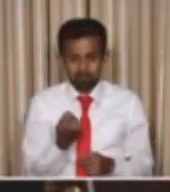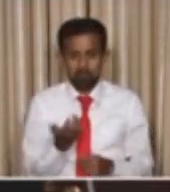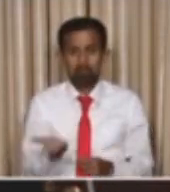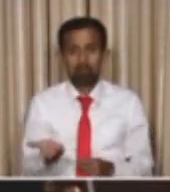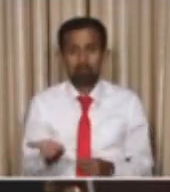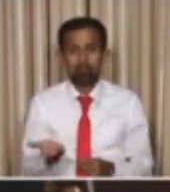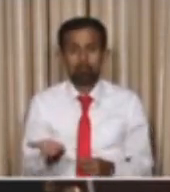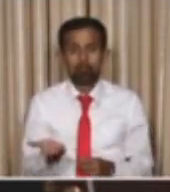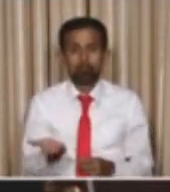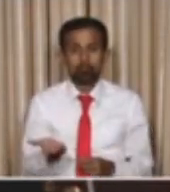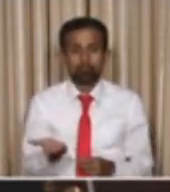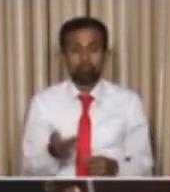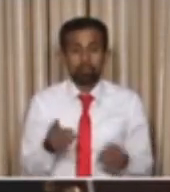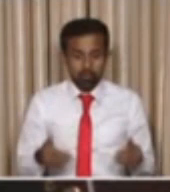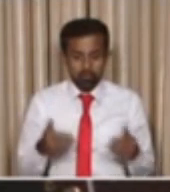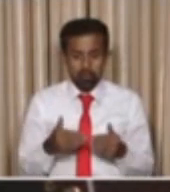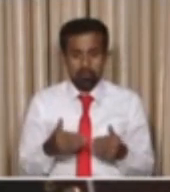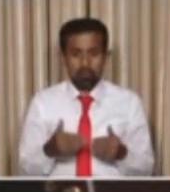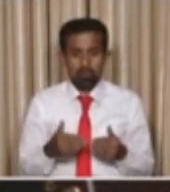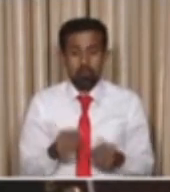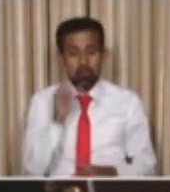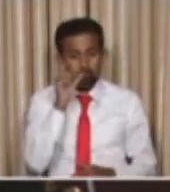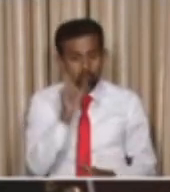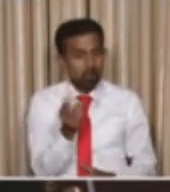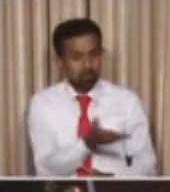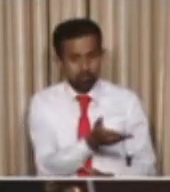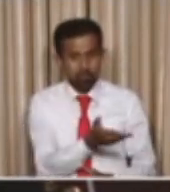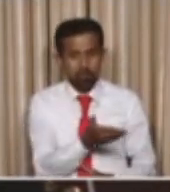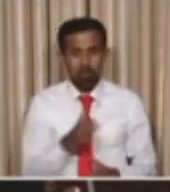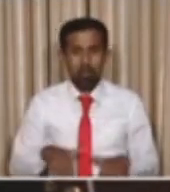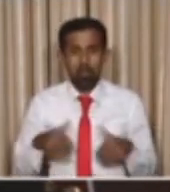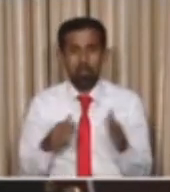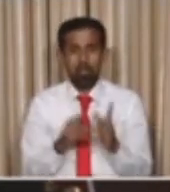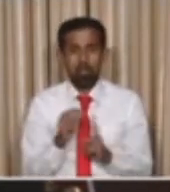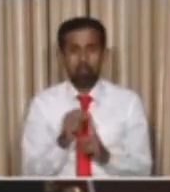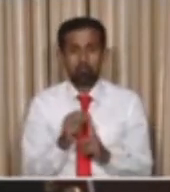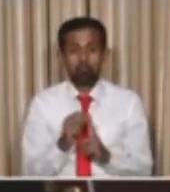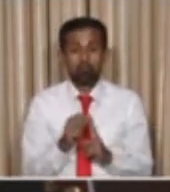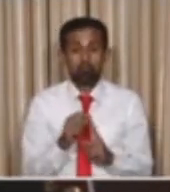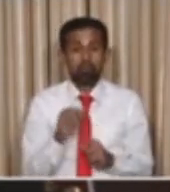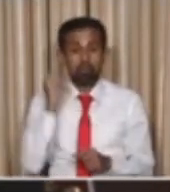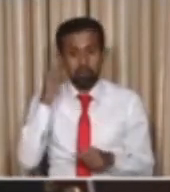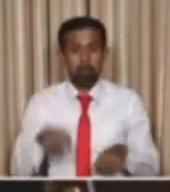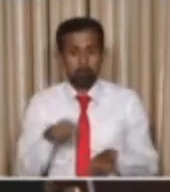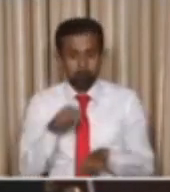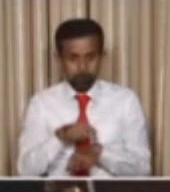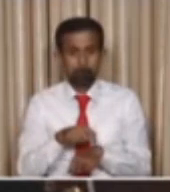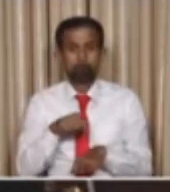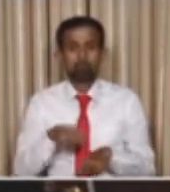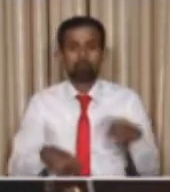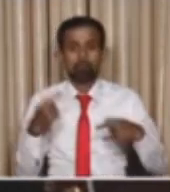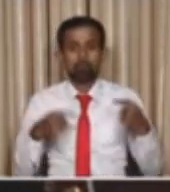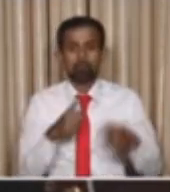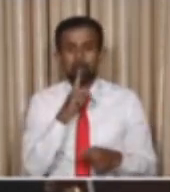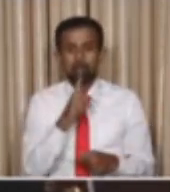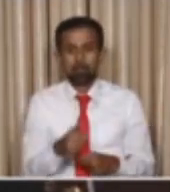එනිසා ගරු සභාපතිතුමනි දැන්වත් ඇස්සරලා බලන්න කියලා සෞඛ්‍ය අමාත්‍යාංශයේ බීරියලියන්ගෙන් මේ විවාදයේදීත් අපිට